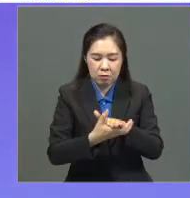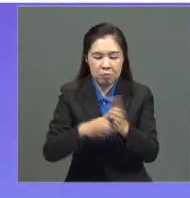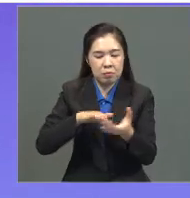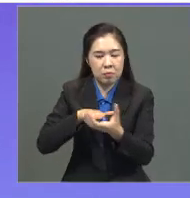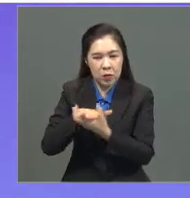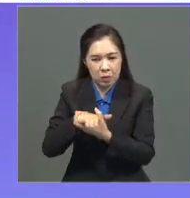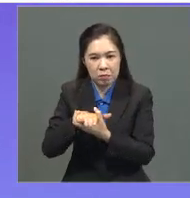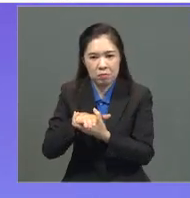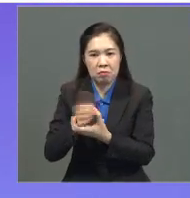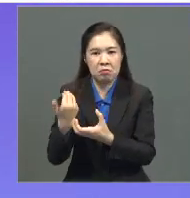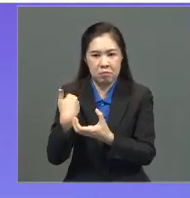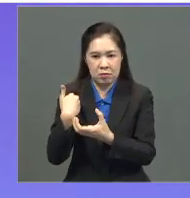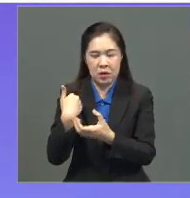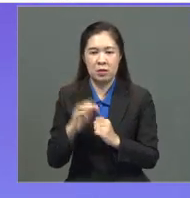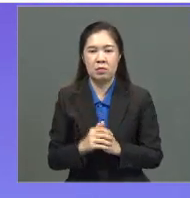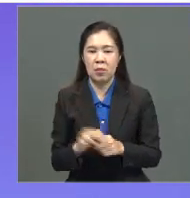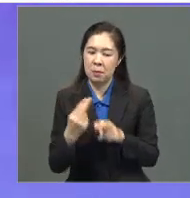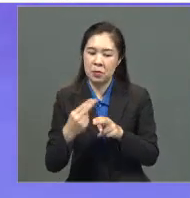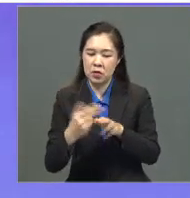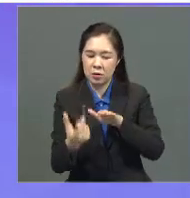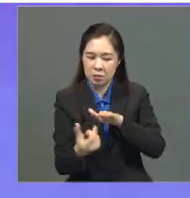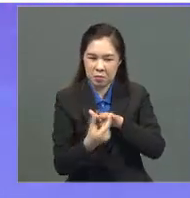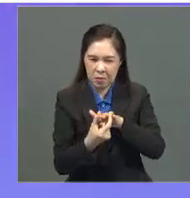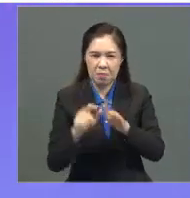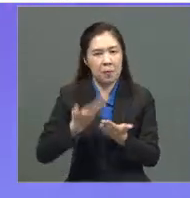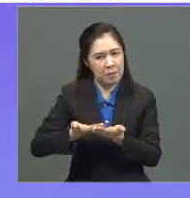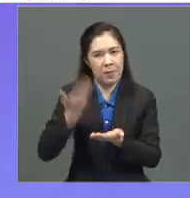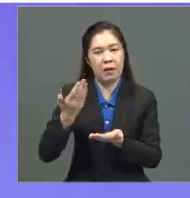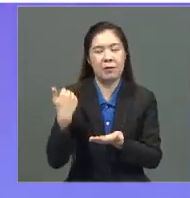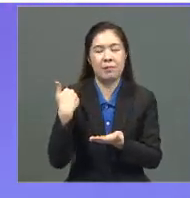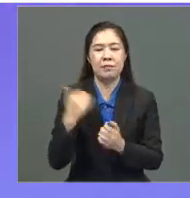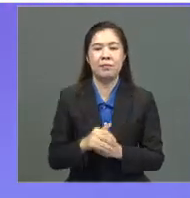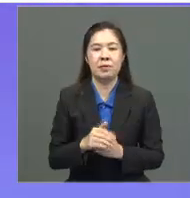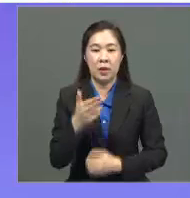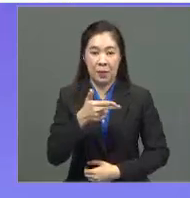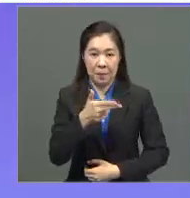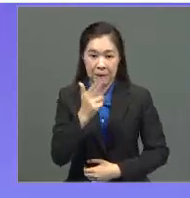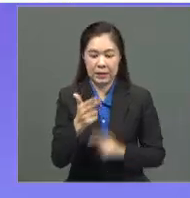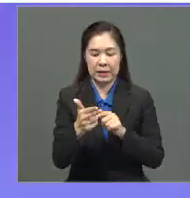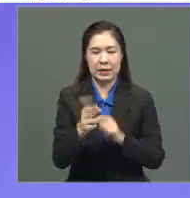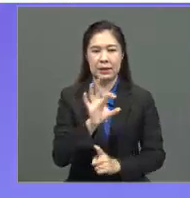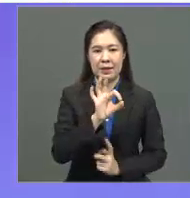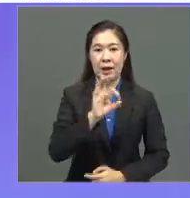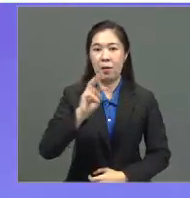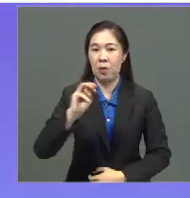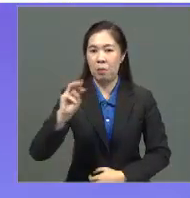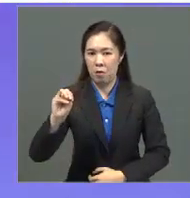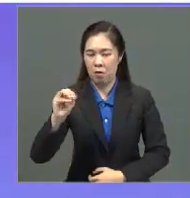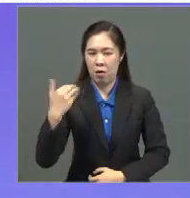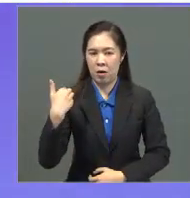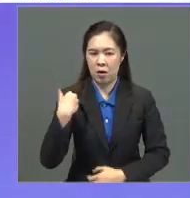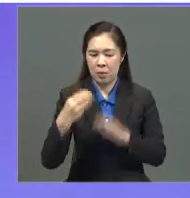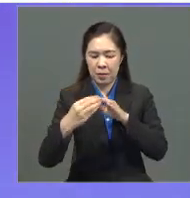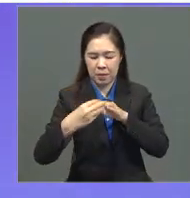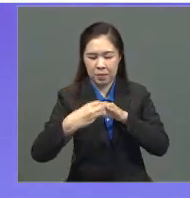ที่บอกว่าผ้าใบนี้เตรียมการเรียนมียี่ห้ออย่างดีแล้วก็ของแพงด้วยเนี่ยครับใช้อาวุธปืนขนาด 9มมมีปลอก